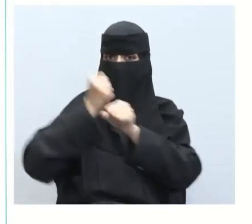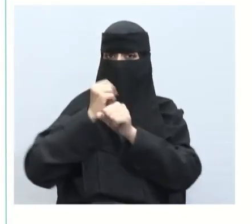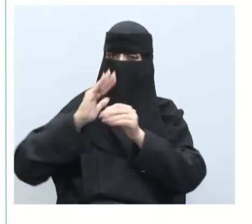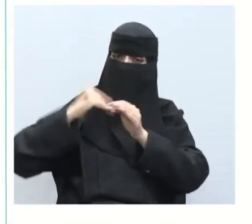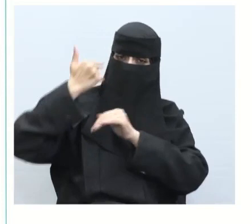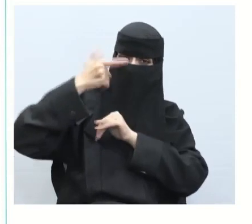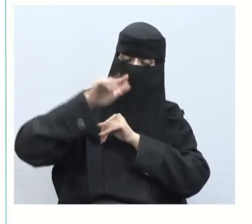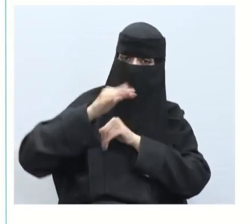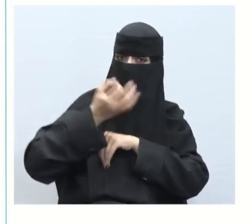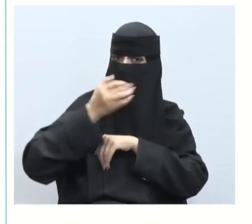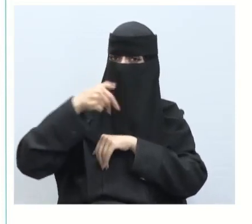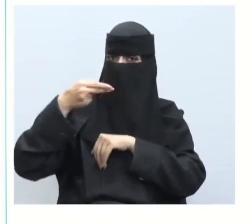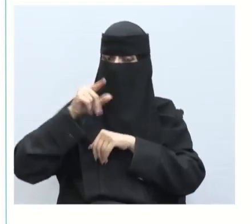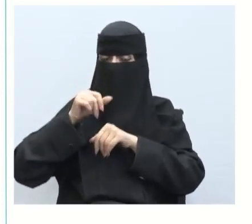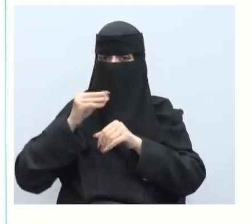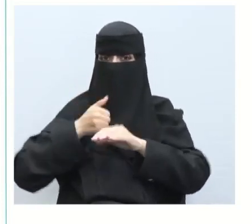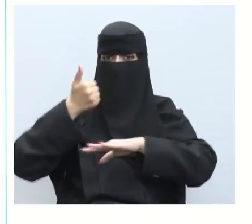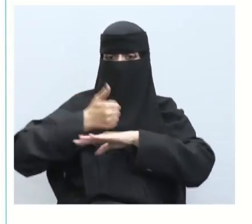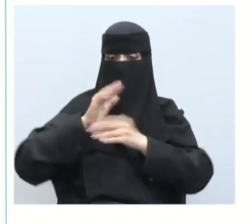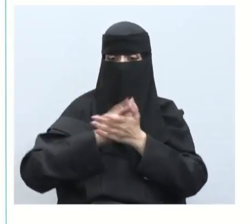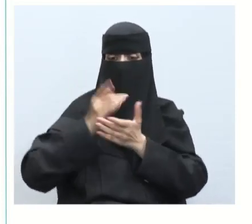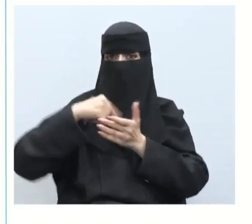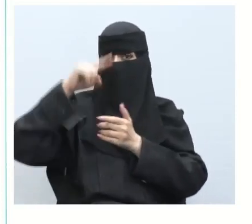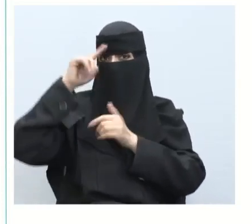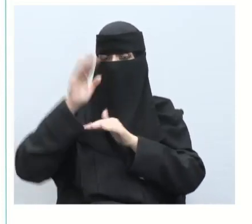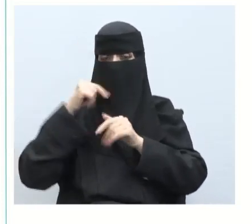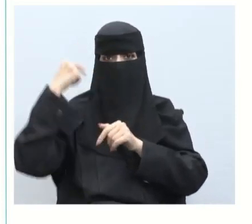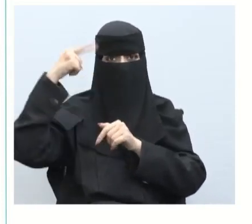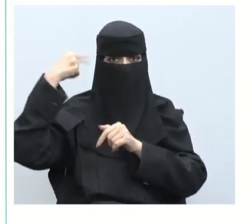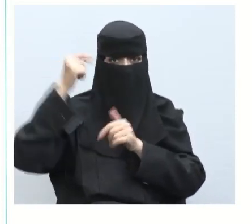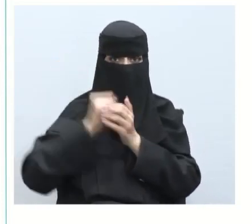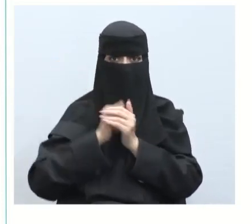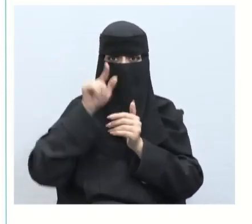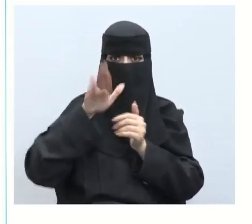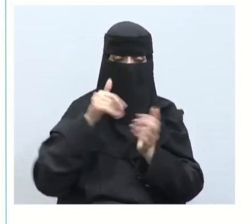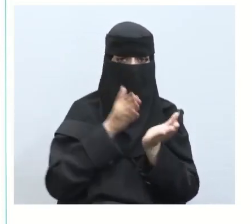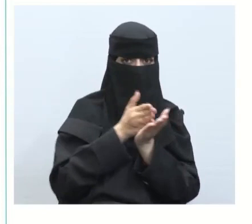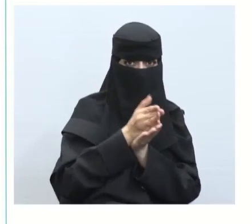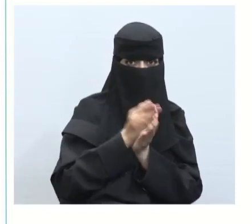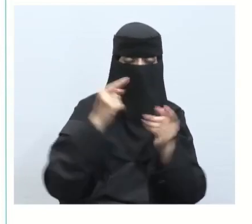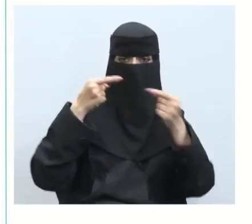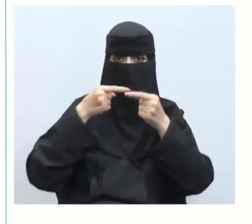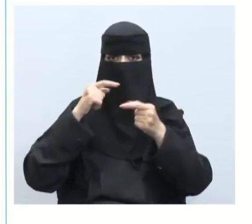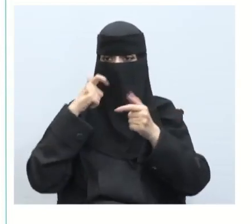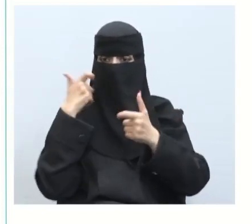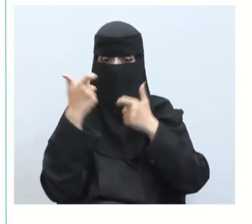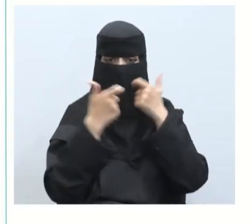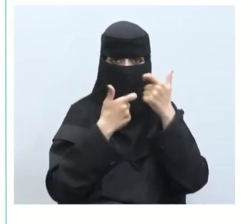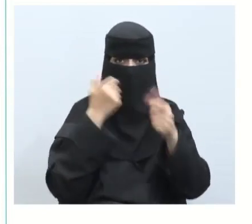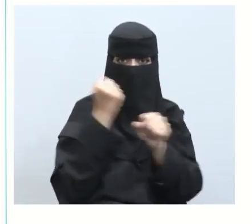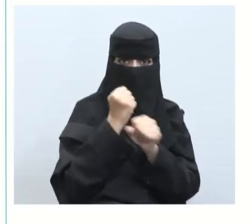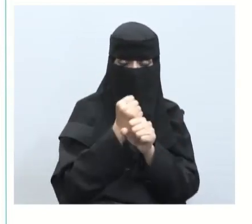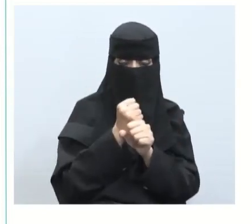ذلك باذن الله سنتحدث عن المباد على سبيل المثال فكر في الطريقه التي تدير بها المنظمه